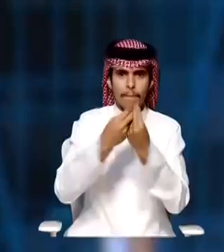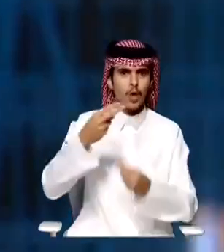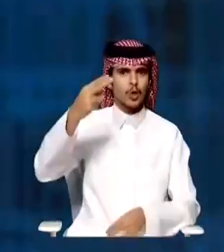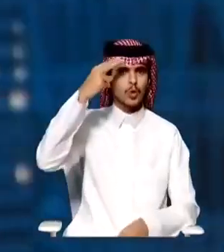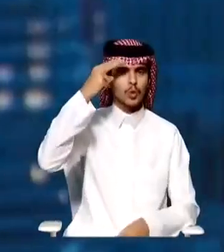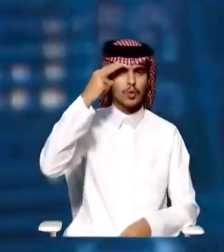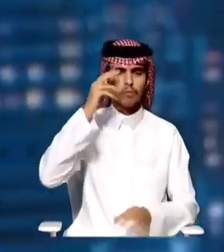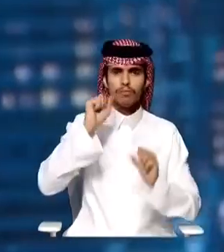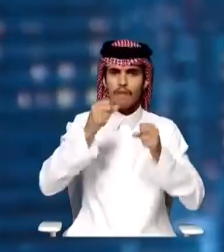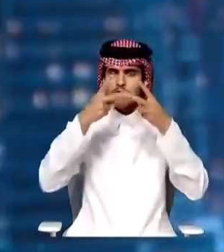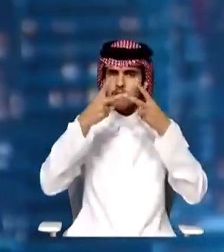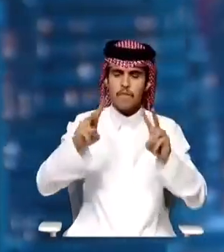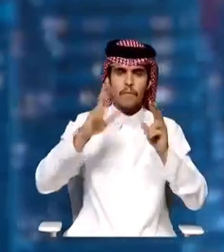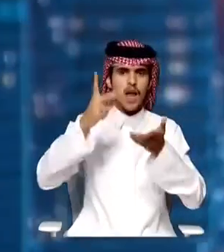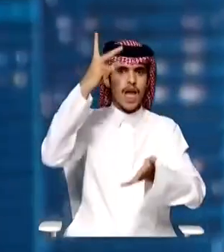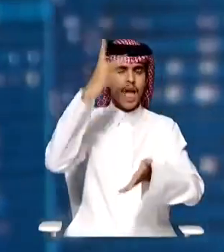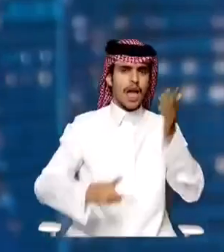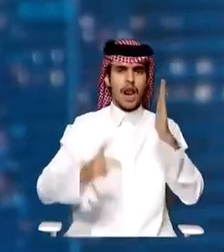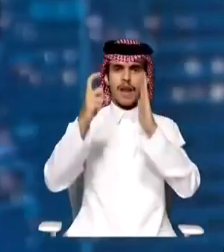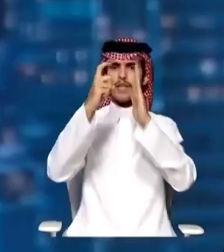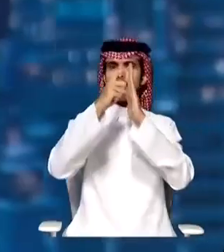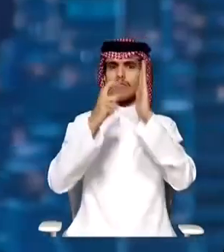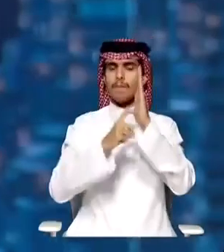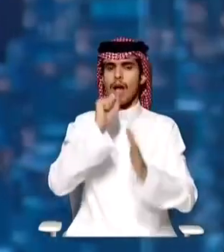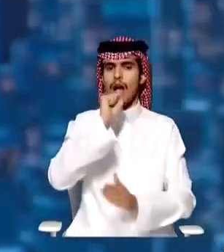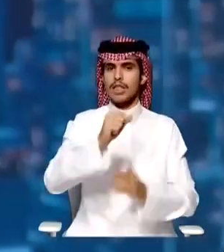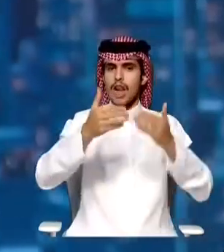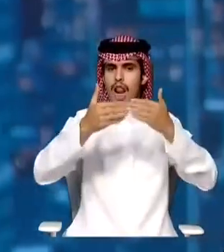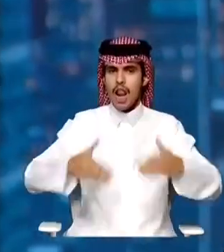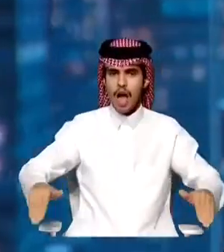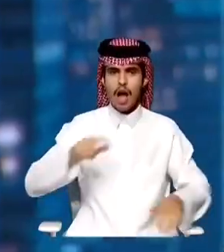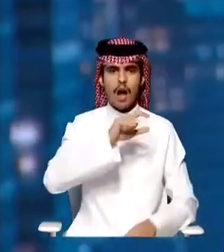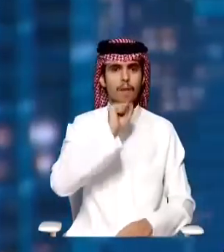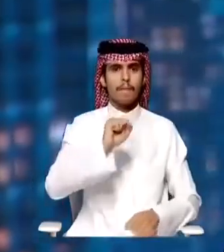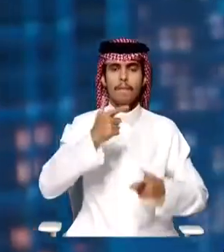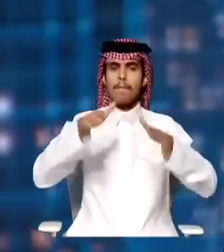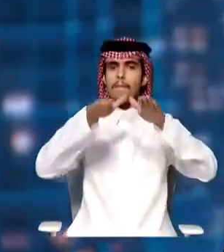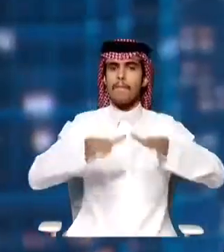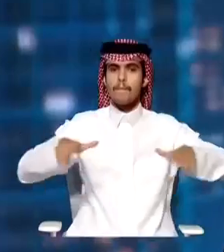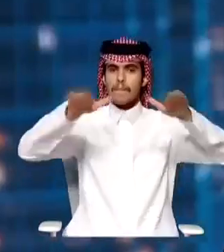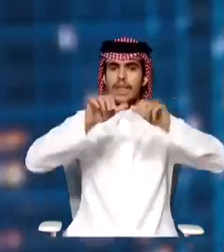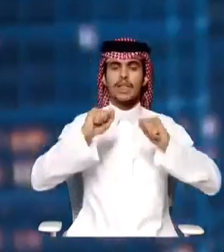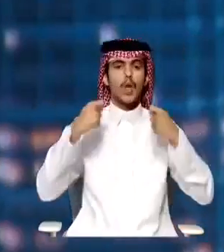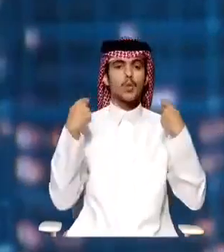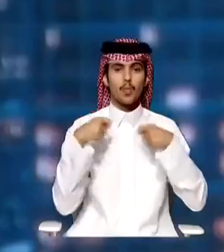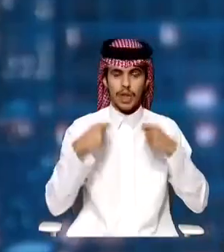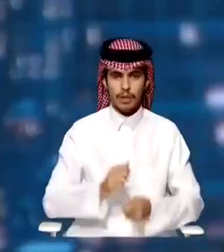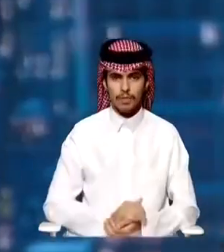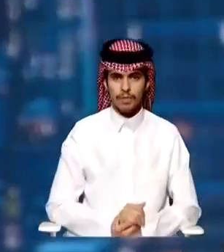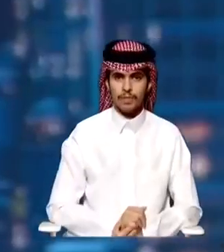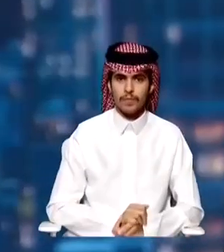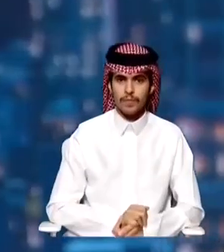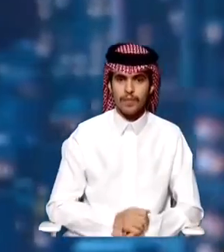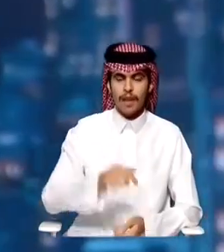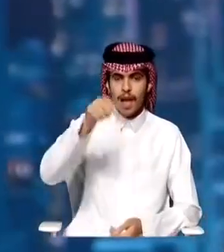اقرار النظام ذوي الاعاقه من مجلس الوزراء معي في